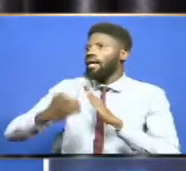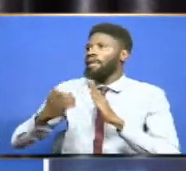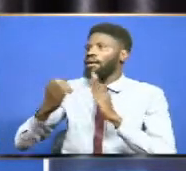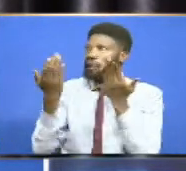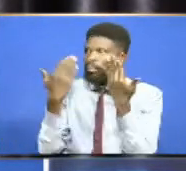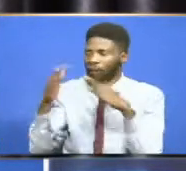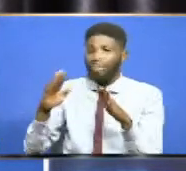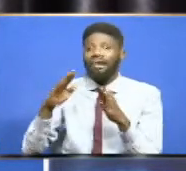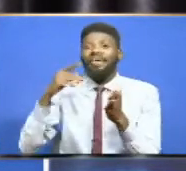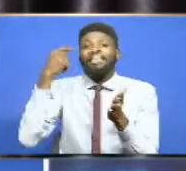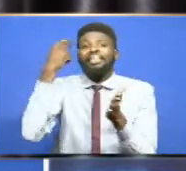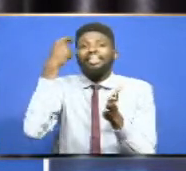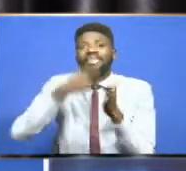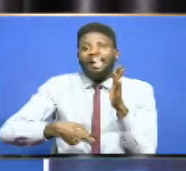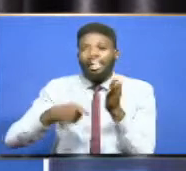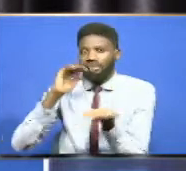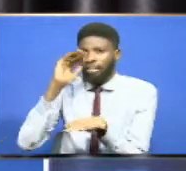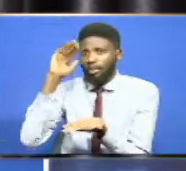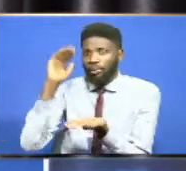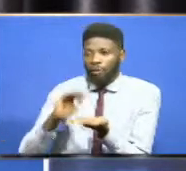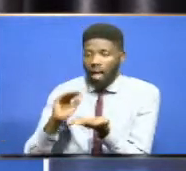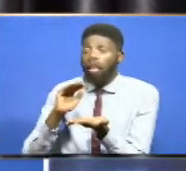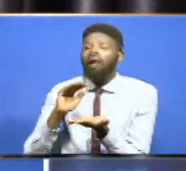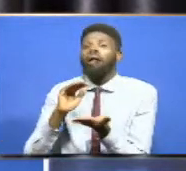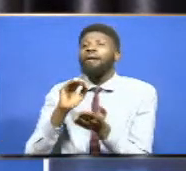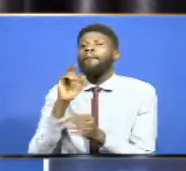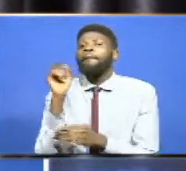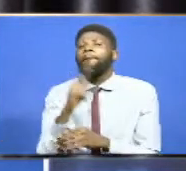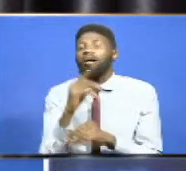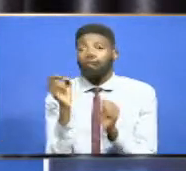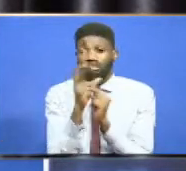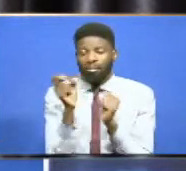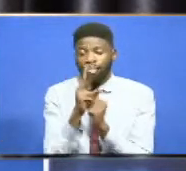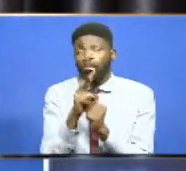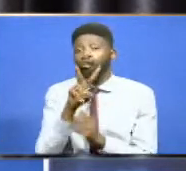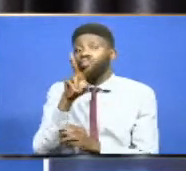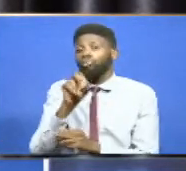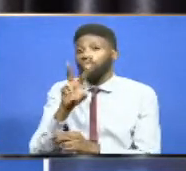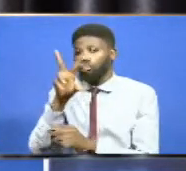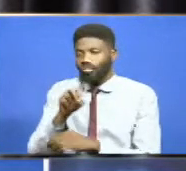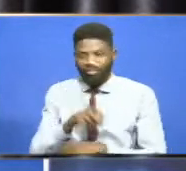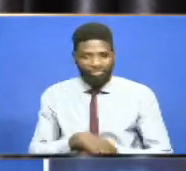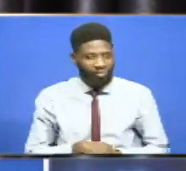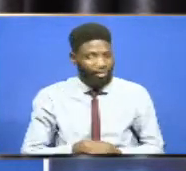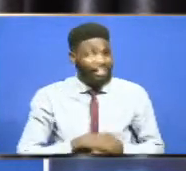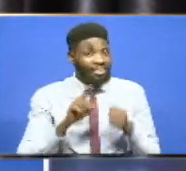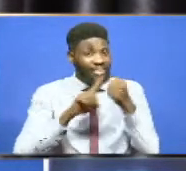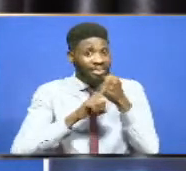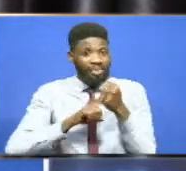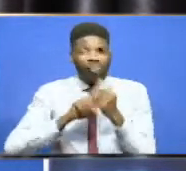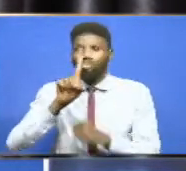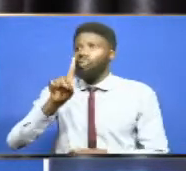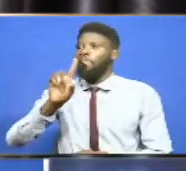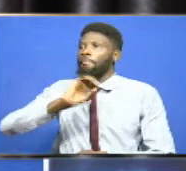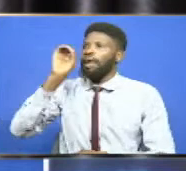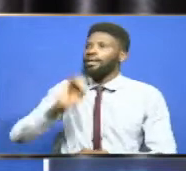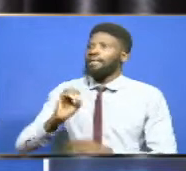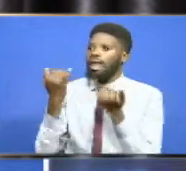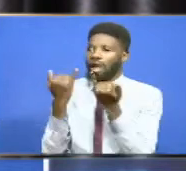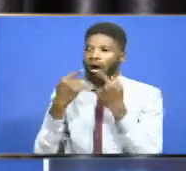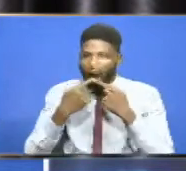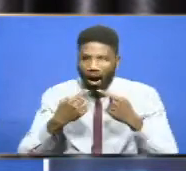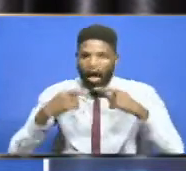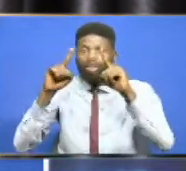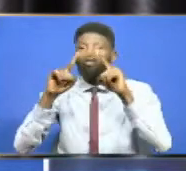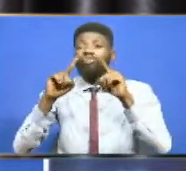in December 2020, 61% now mention that the cost of living has